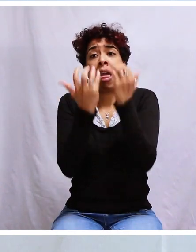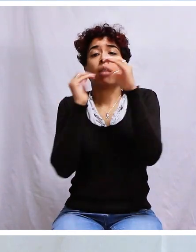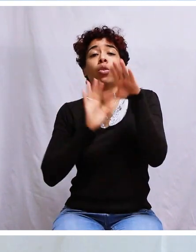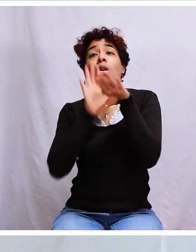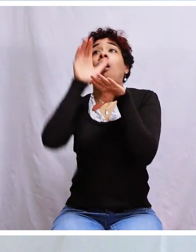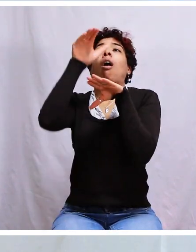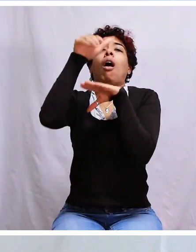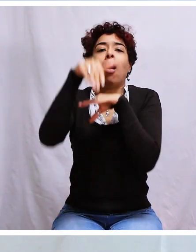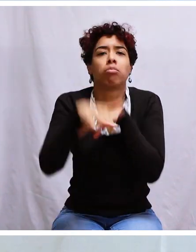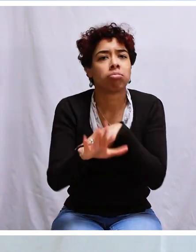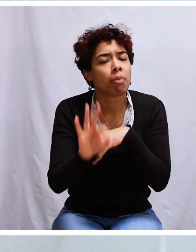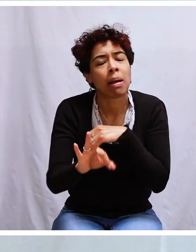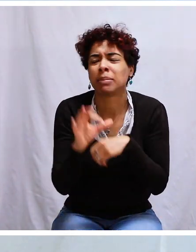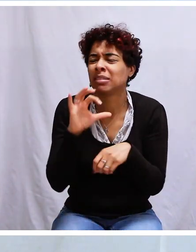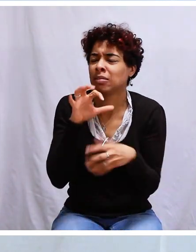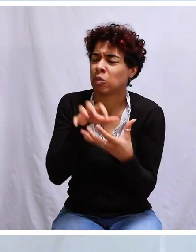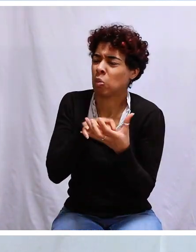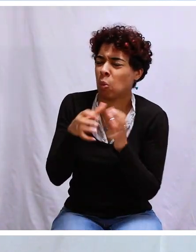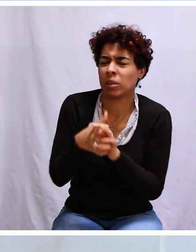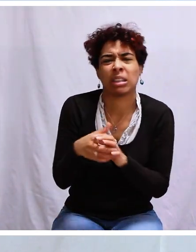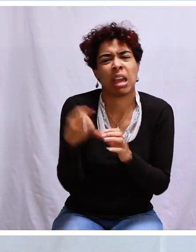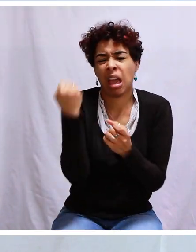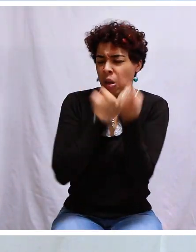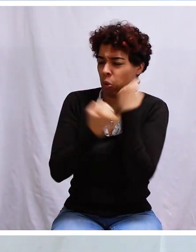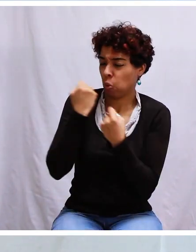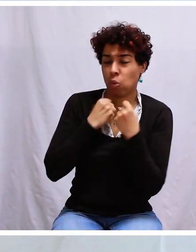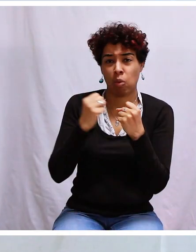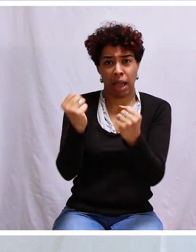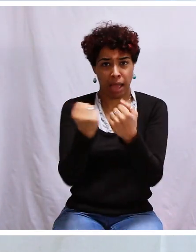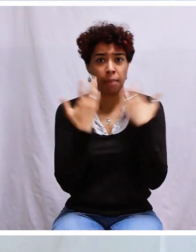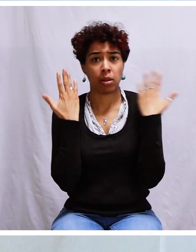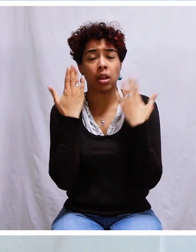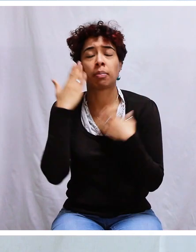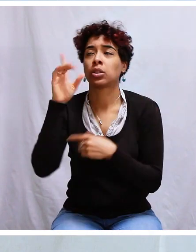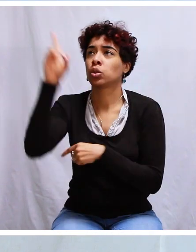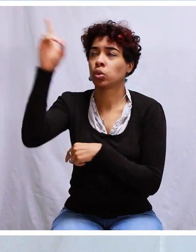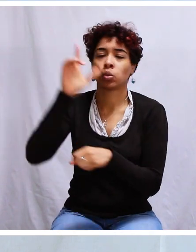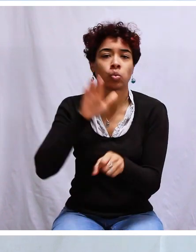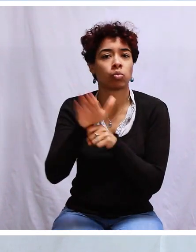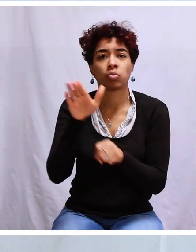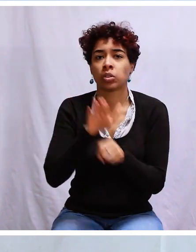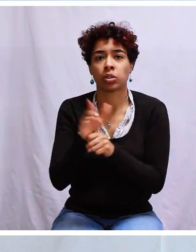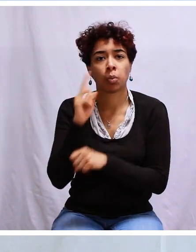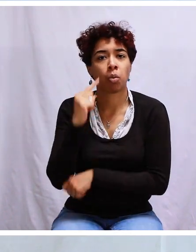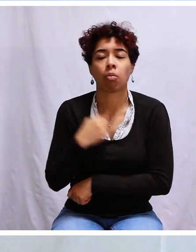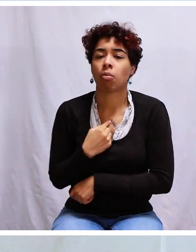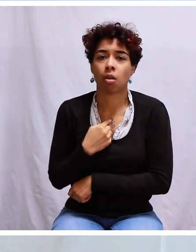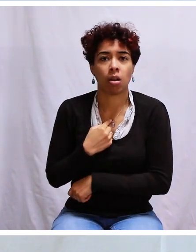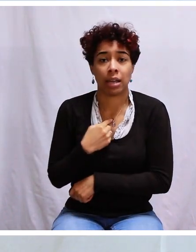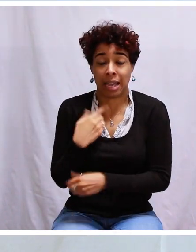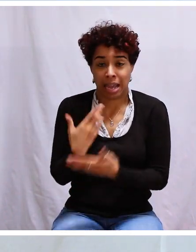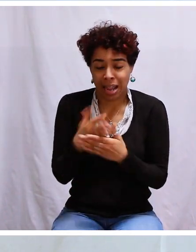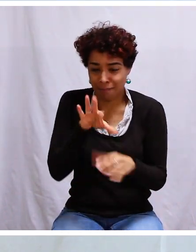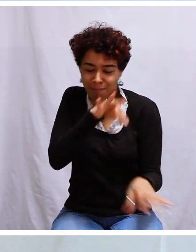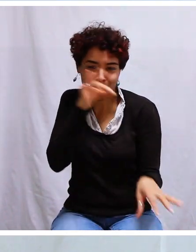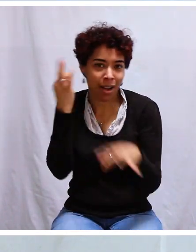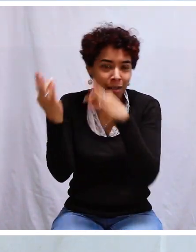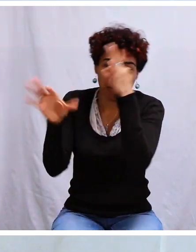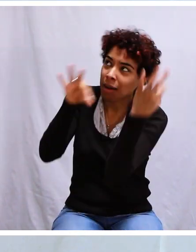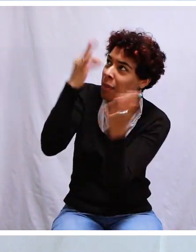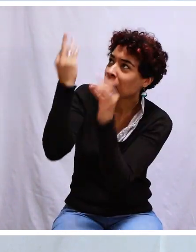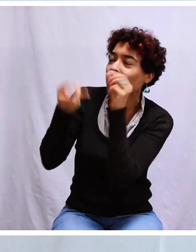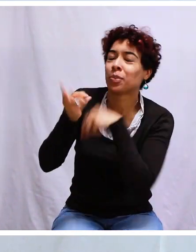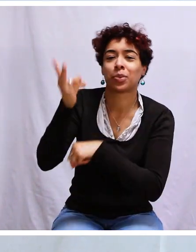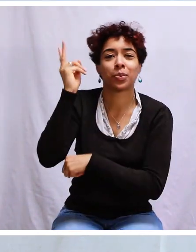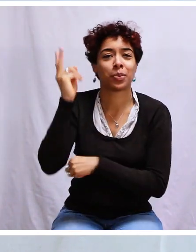c'est dur, c'est compliqué, j'ai des coups, on m'a abandonné, mais Dieu est suffisant dans ma situation et je le découvre de plus en plus. Et